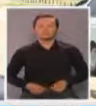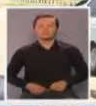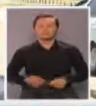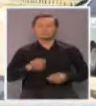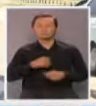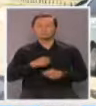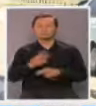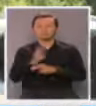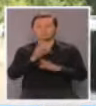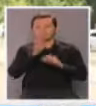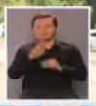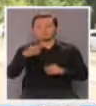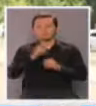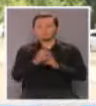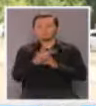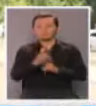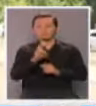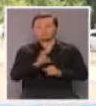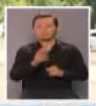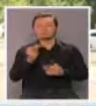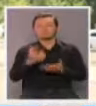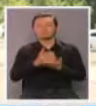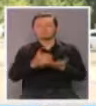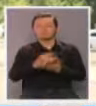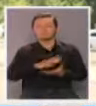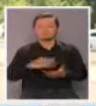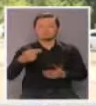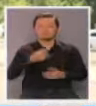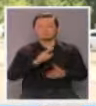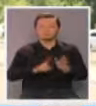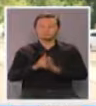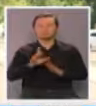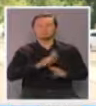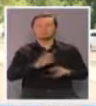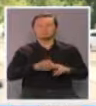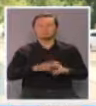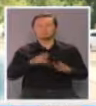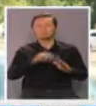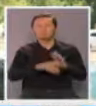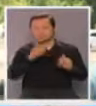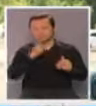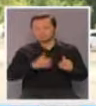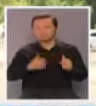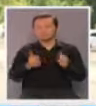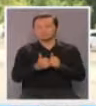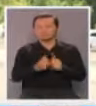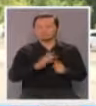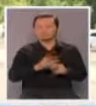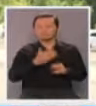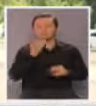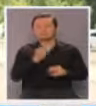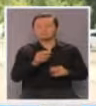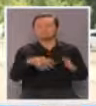я вошел в маршрут номер 14. Кондуктор потребовал оплату за проезд у ребят, которые стояли рядом со мной. Спросил у ребят, зачем